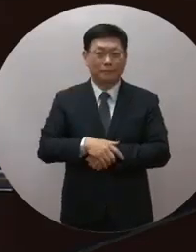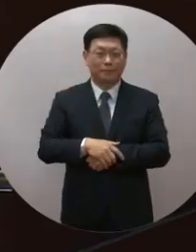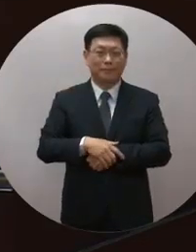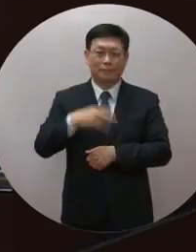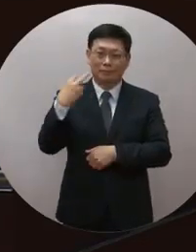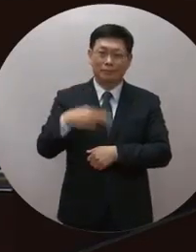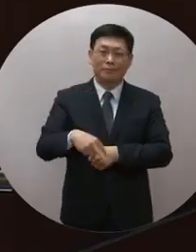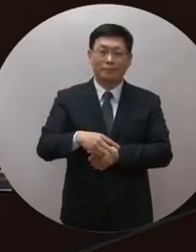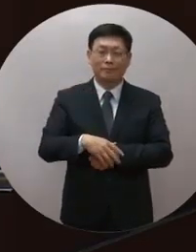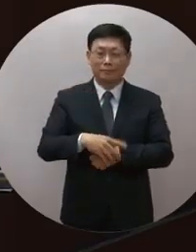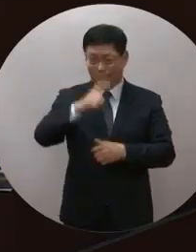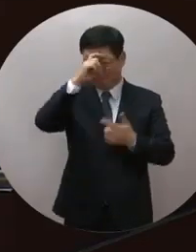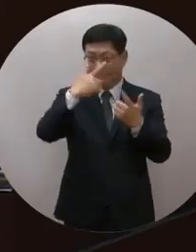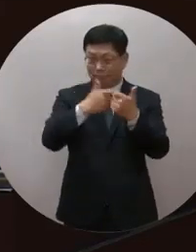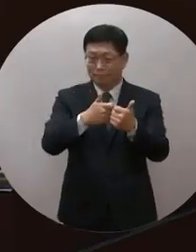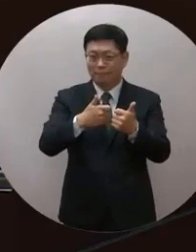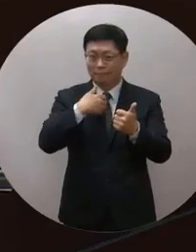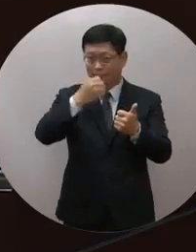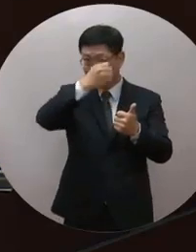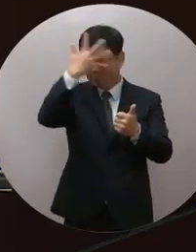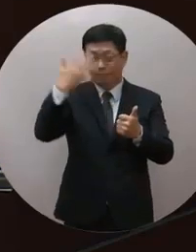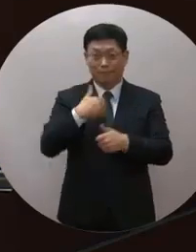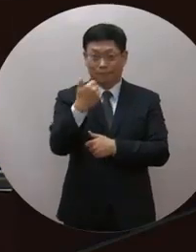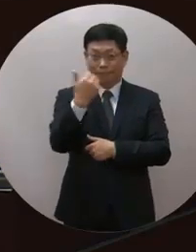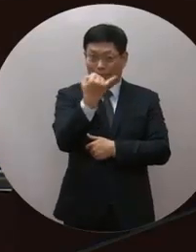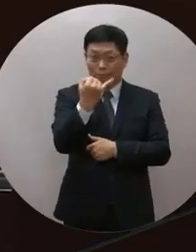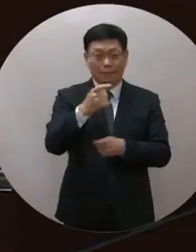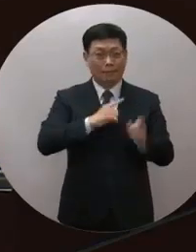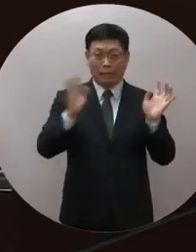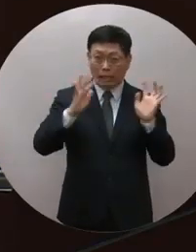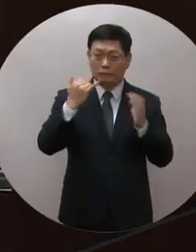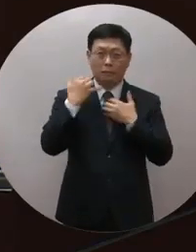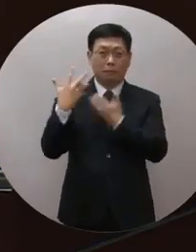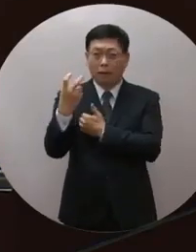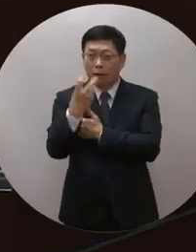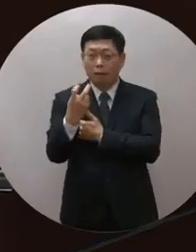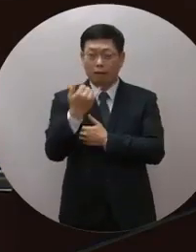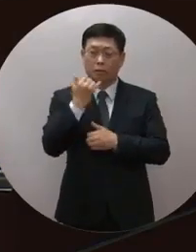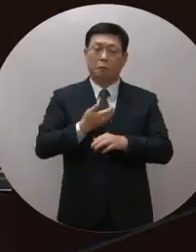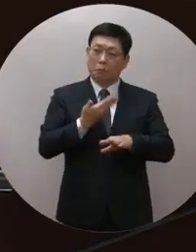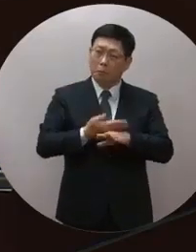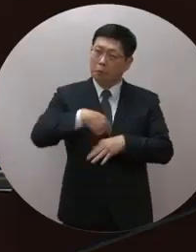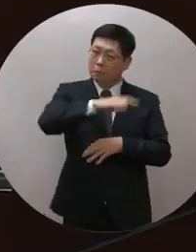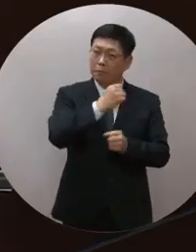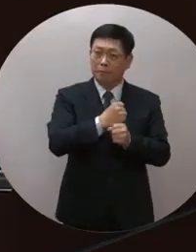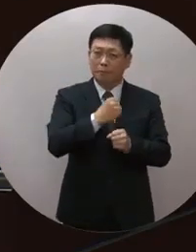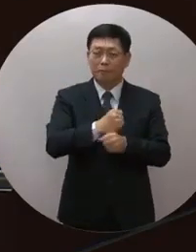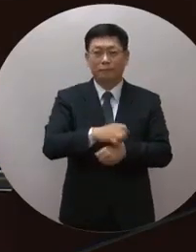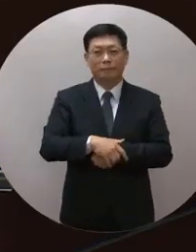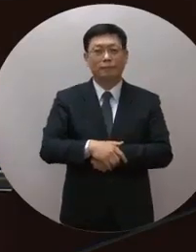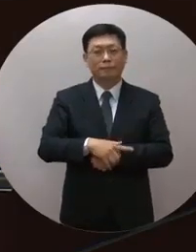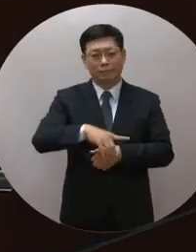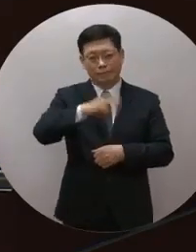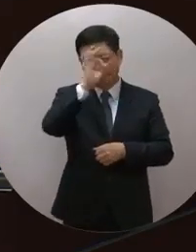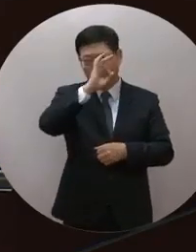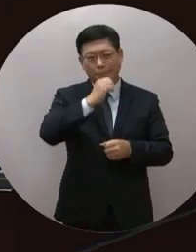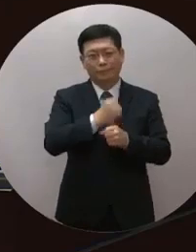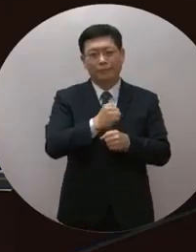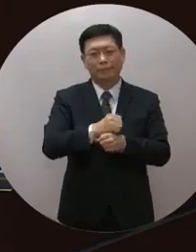而为了让少年人阿婆囡仔有地行，会当安心去上班去做